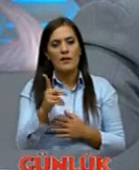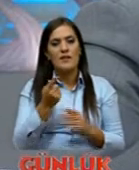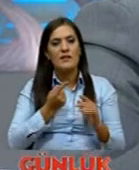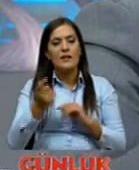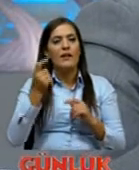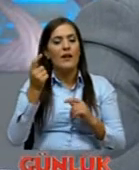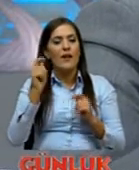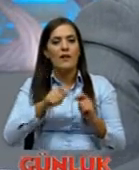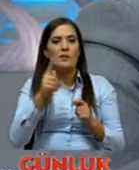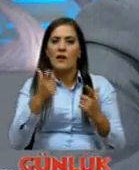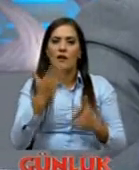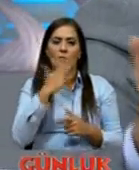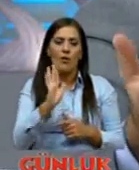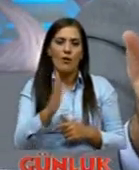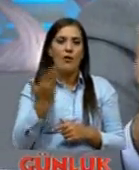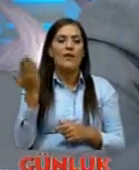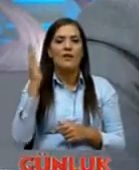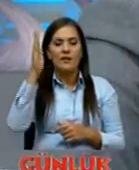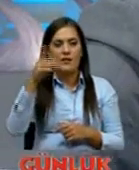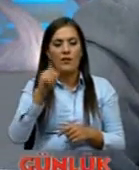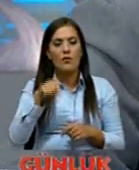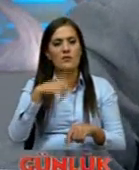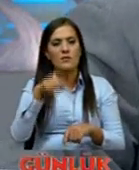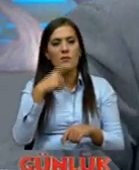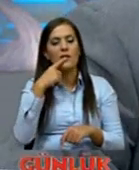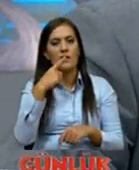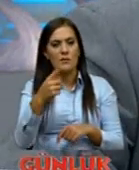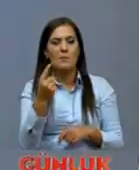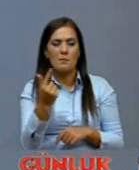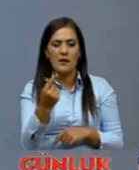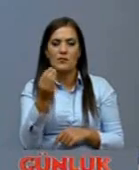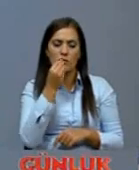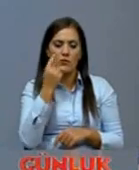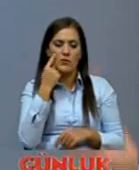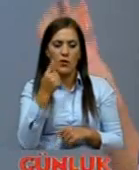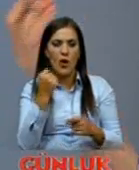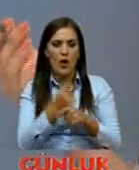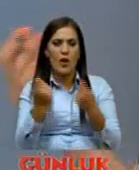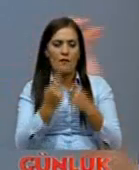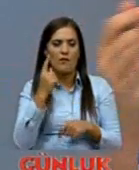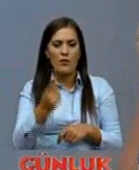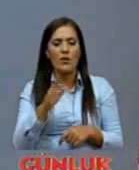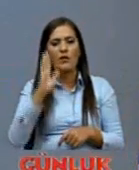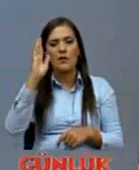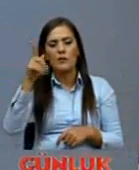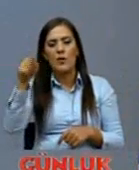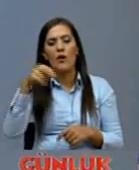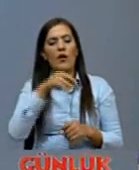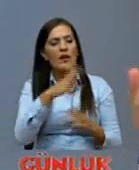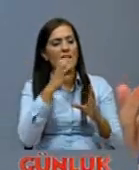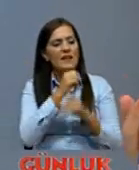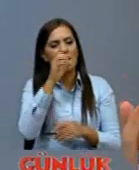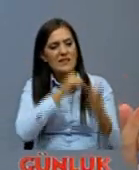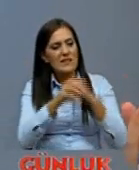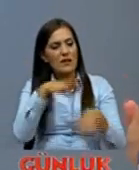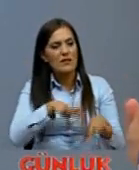şikayet edilecek bir yeri yok. O zaman edilse de işte o zaman da diyorsunuz ya, biraz da tüketiciye görev düşüyor. Tüketiciye görev çok düşüyor. O zaman gidip oradan merdiven altından